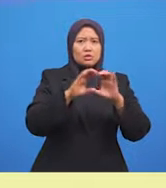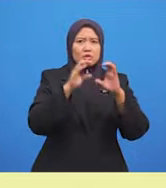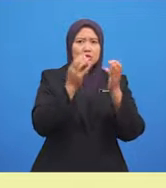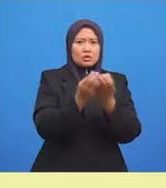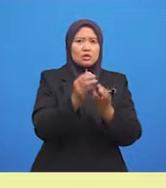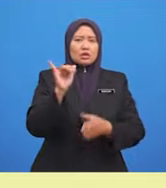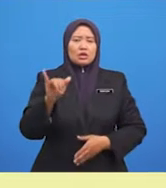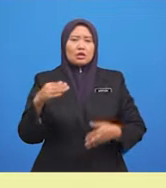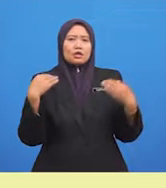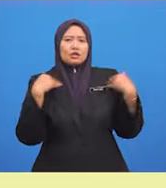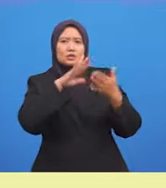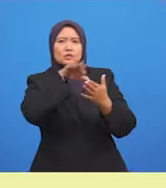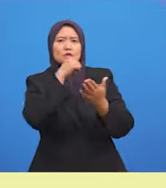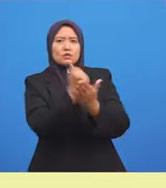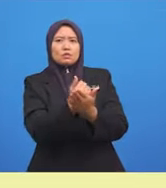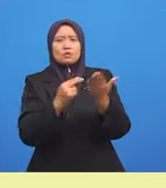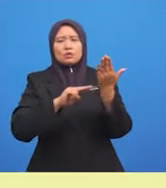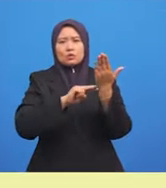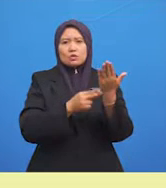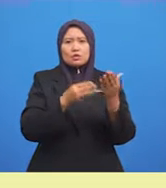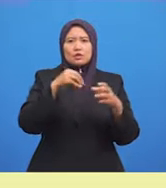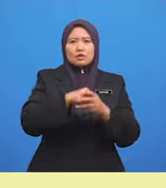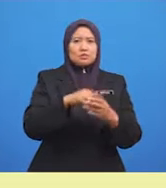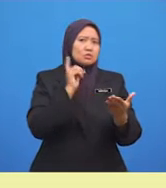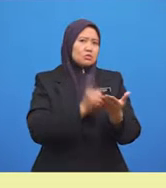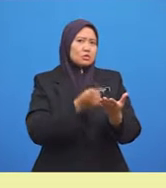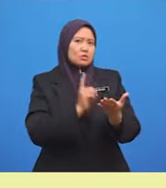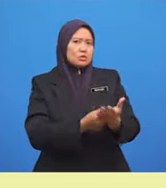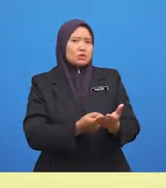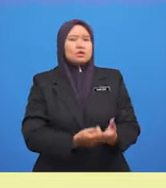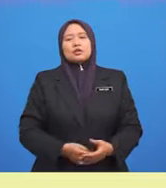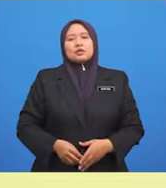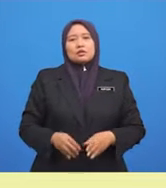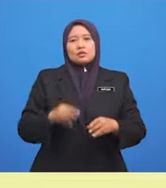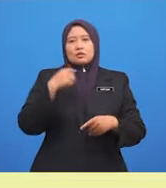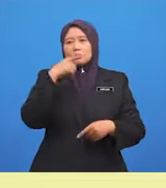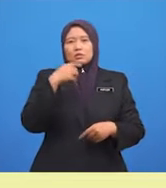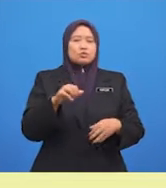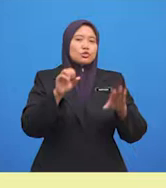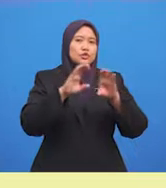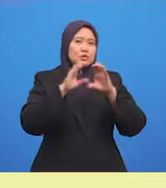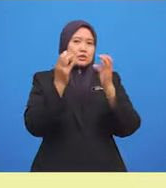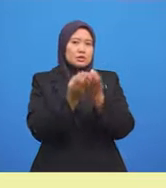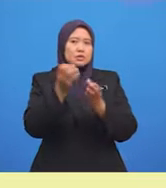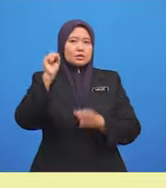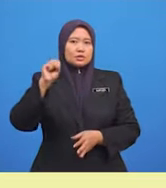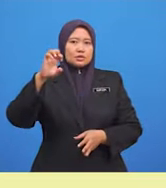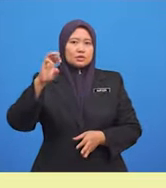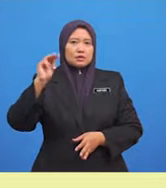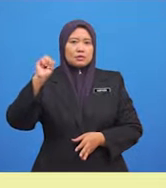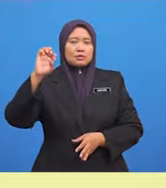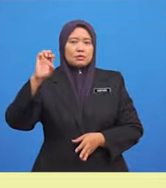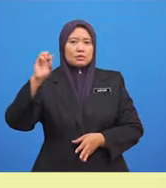Satu set yang terdiri daripada semua unsur dalam perbincangan disebut